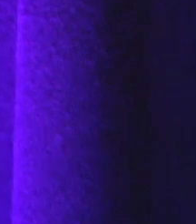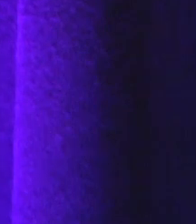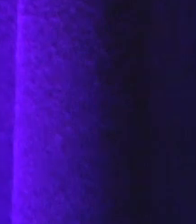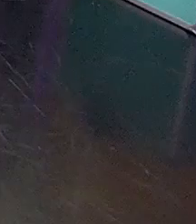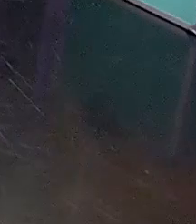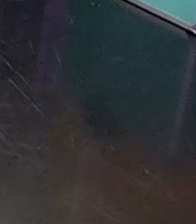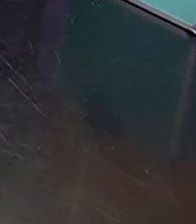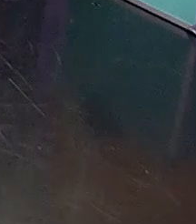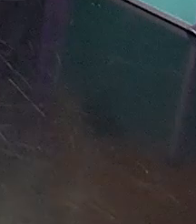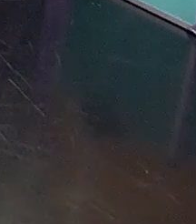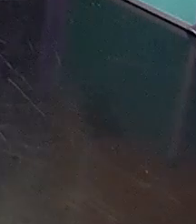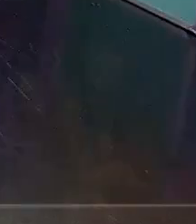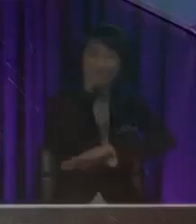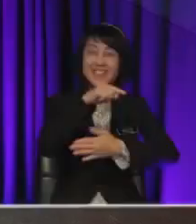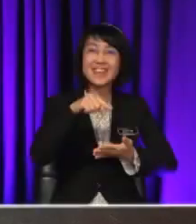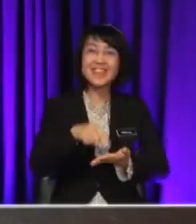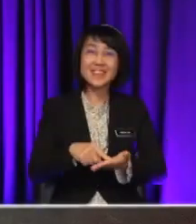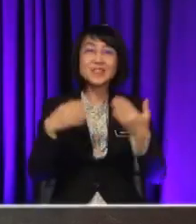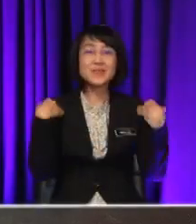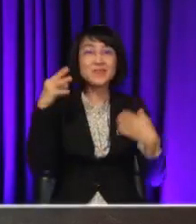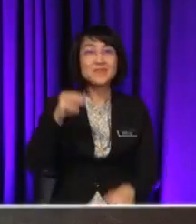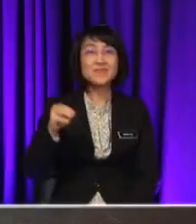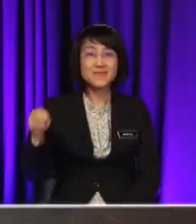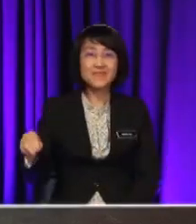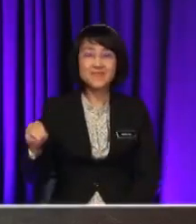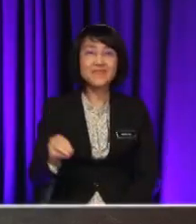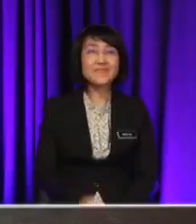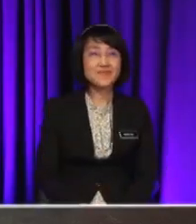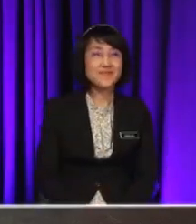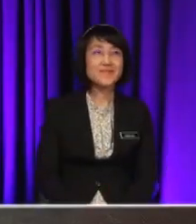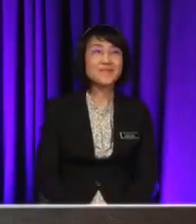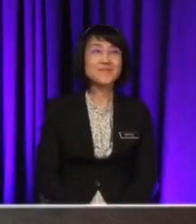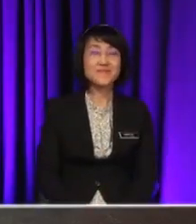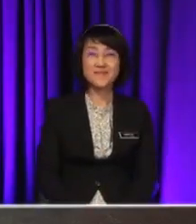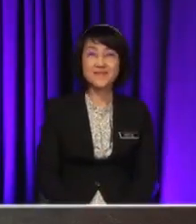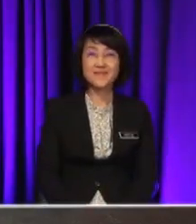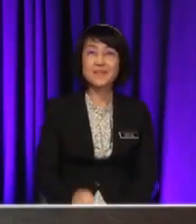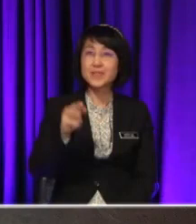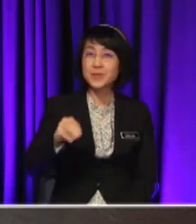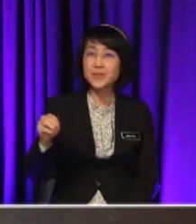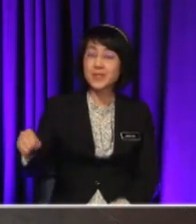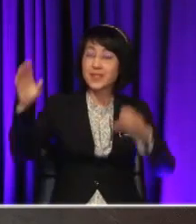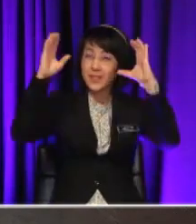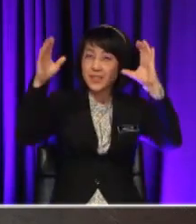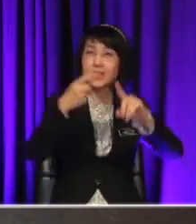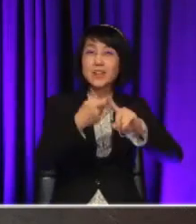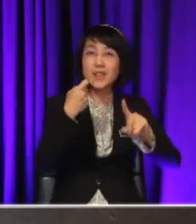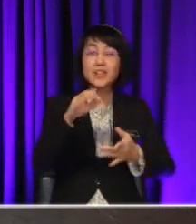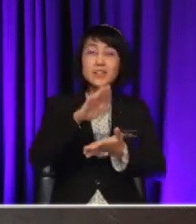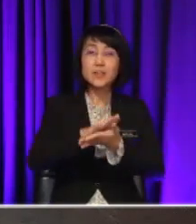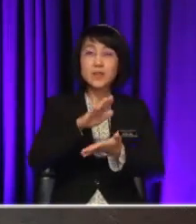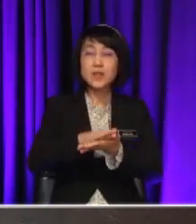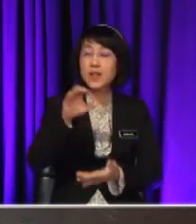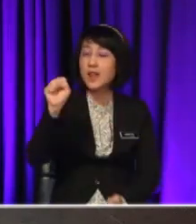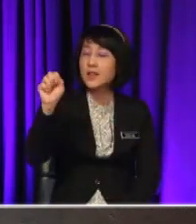Baiklah hari ini kita ada murid-murid di dalam kalian kawan baru saya anak murid Cikgu juga ada di sekolah yang sama yaitu